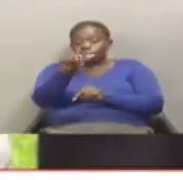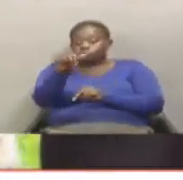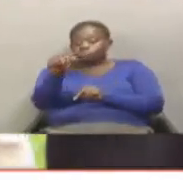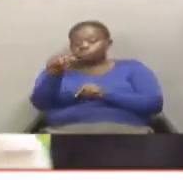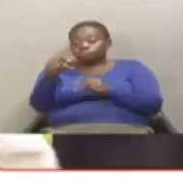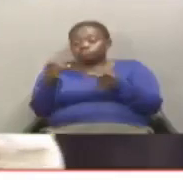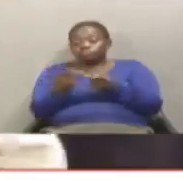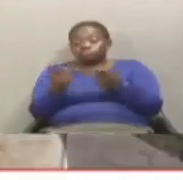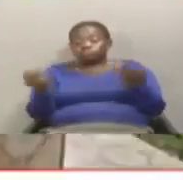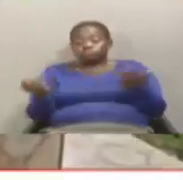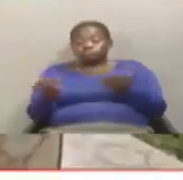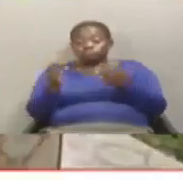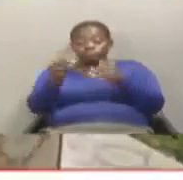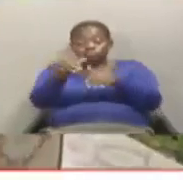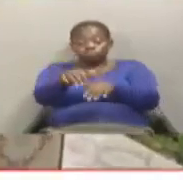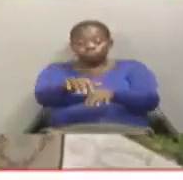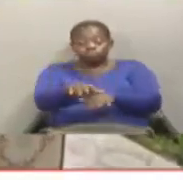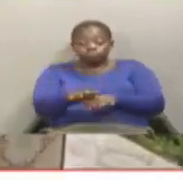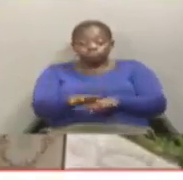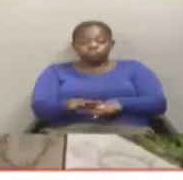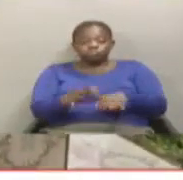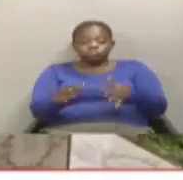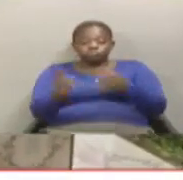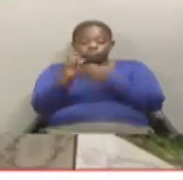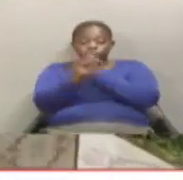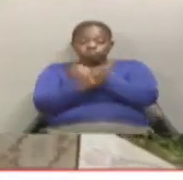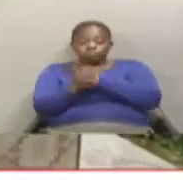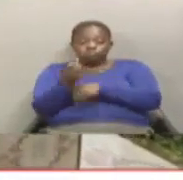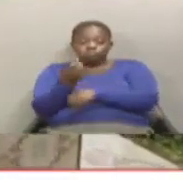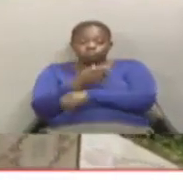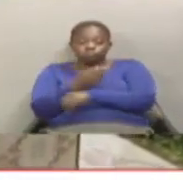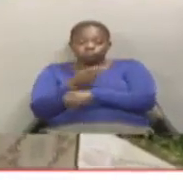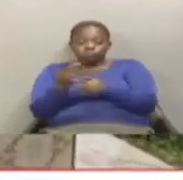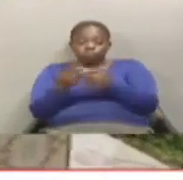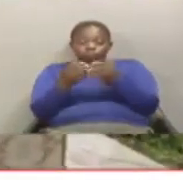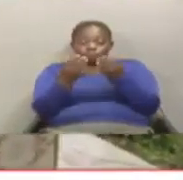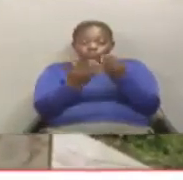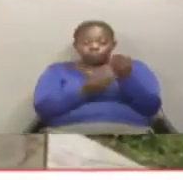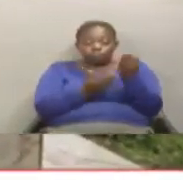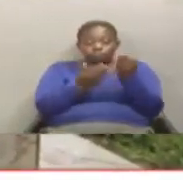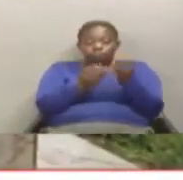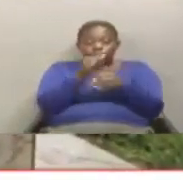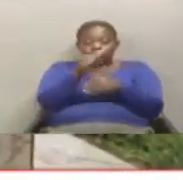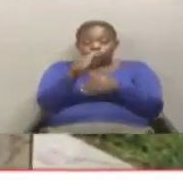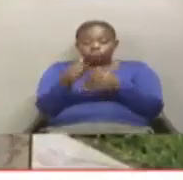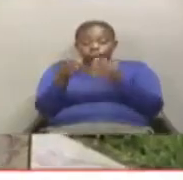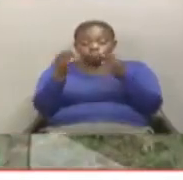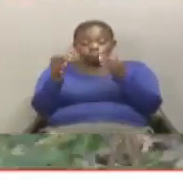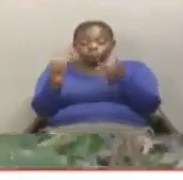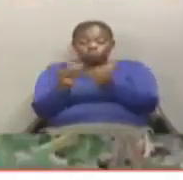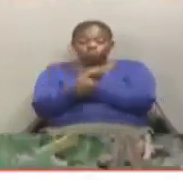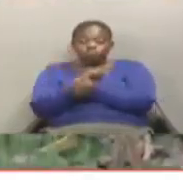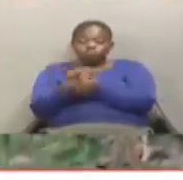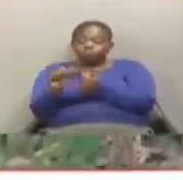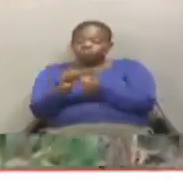kuzika kubiyo vitu kuchalo chanya mdiswikti ya Kayunga nge vitu kene vini mebiala ya sanyizi duwa wo